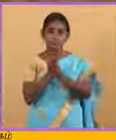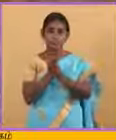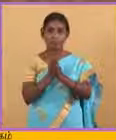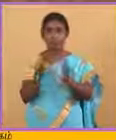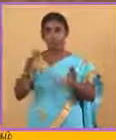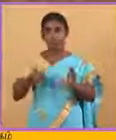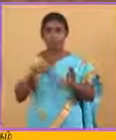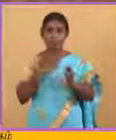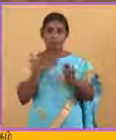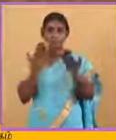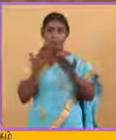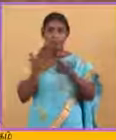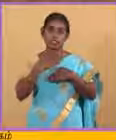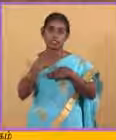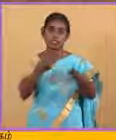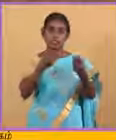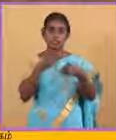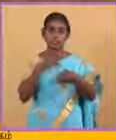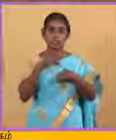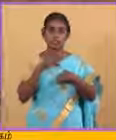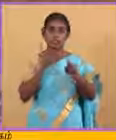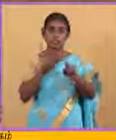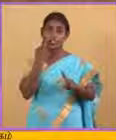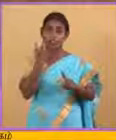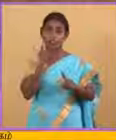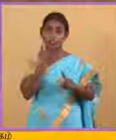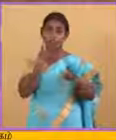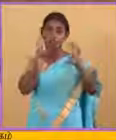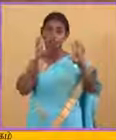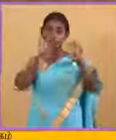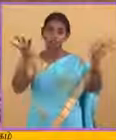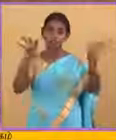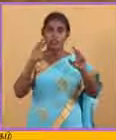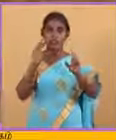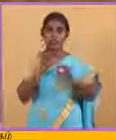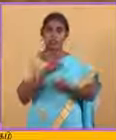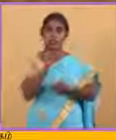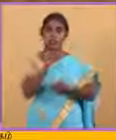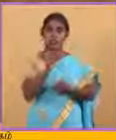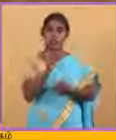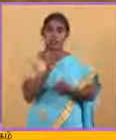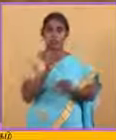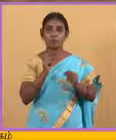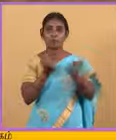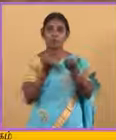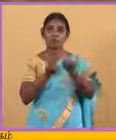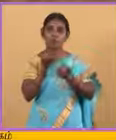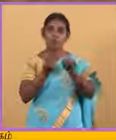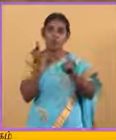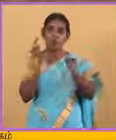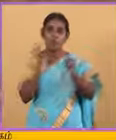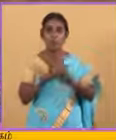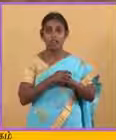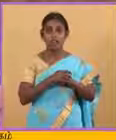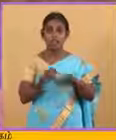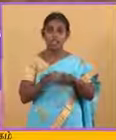பாடப்பகுதியாக அமைக்கப்பட்டுள்ளது. இயல் ஒன்று விரிவானம் சொற்பூங்கா. சொற்பூங்கா என்ற தலைப்பே நமக்கு